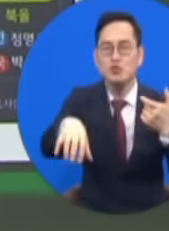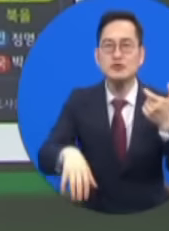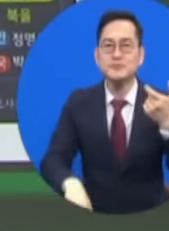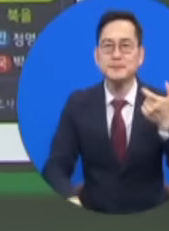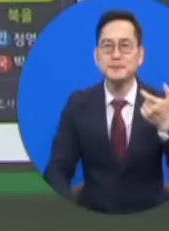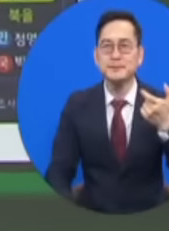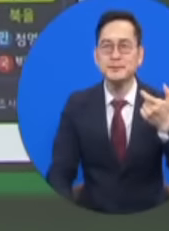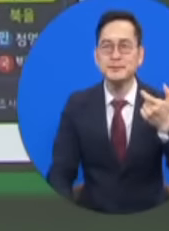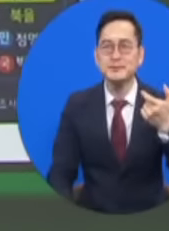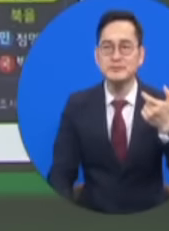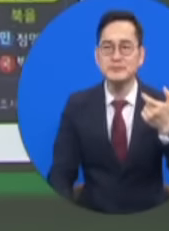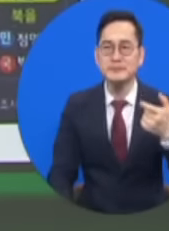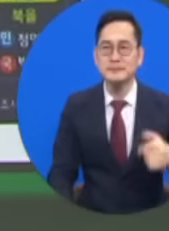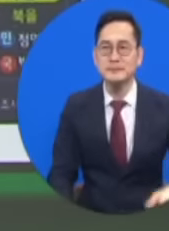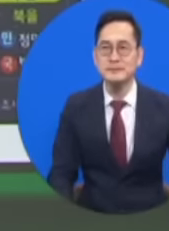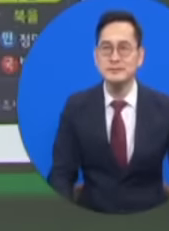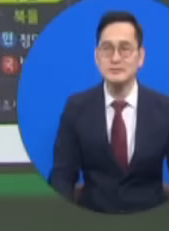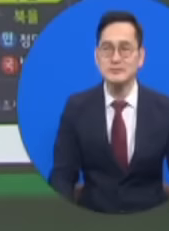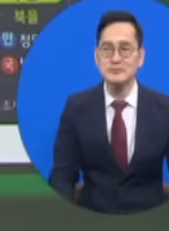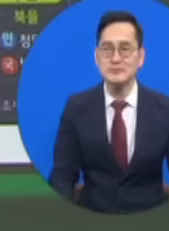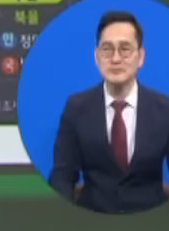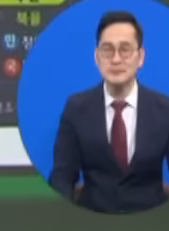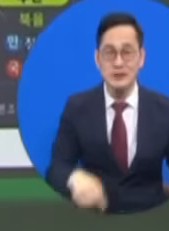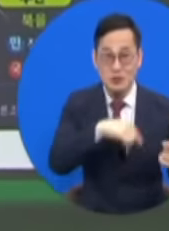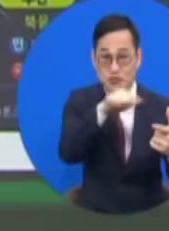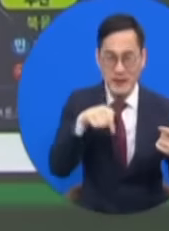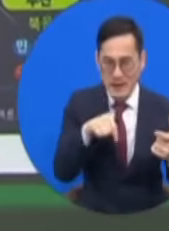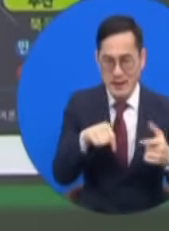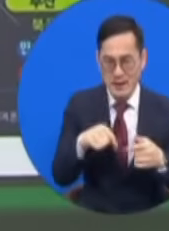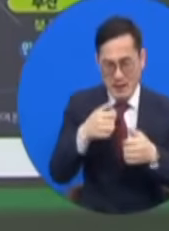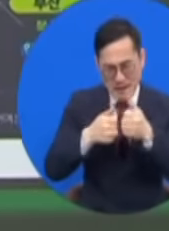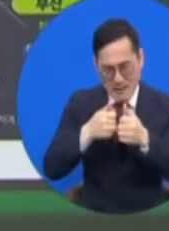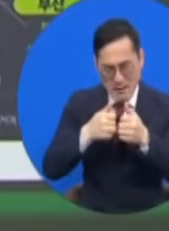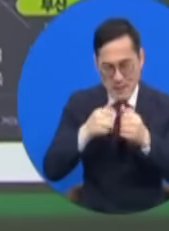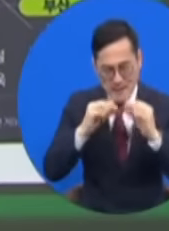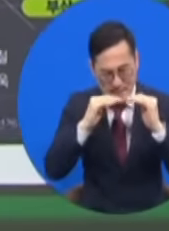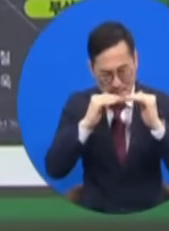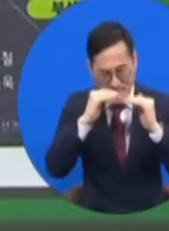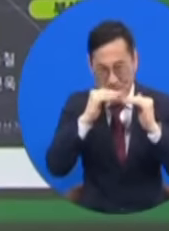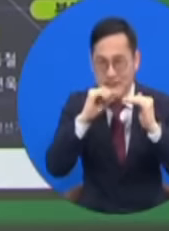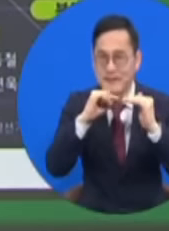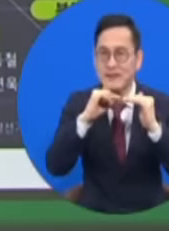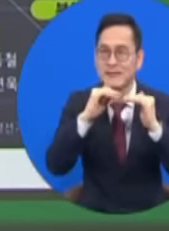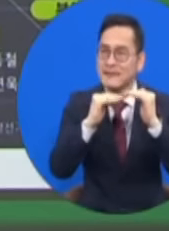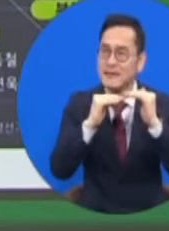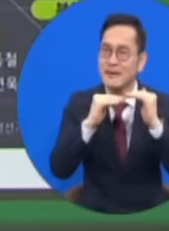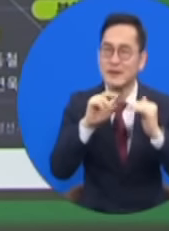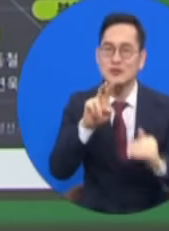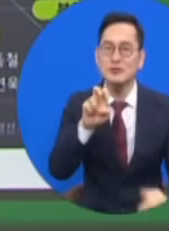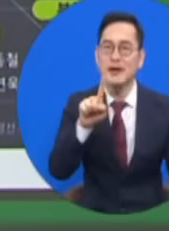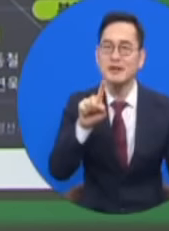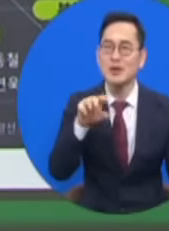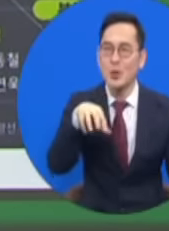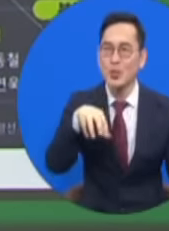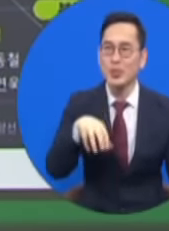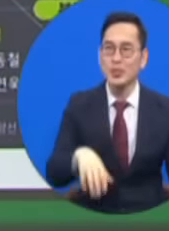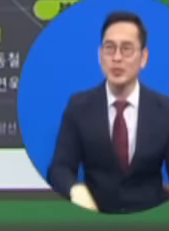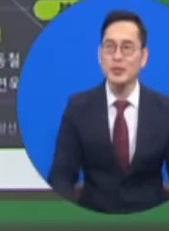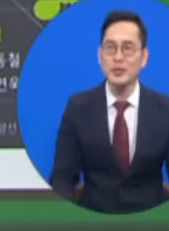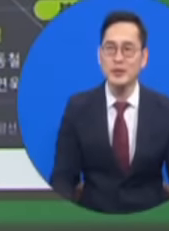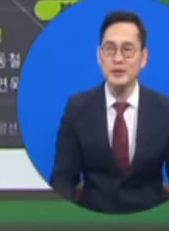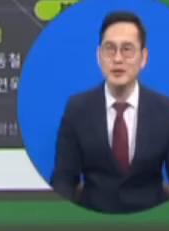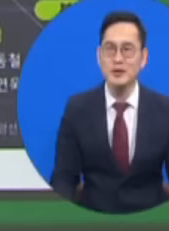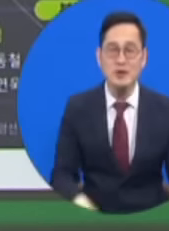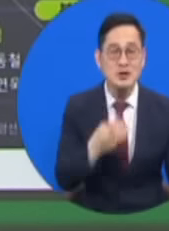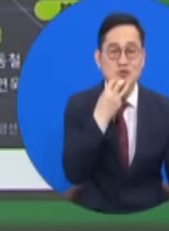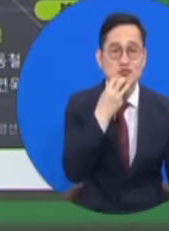중에서 초박빙 전국 21곳을 추렸고요. 수도권은 14곳, 용산이나 분당, 갑 등에 해당한다는 겁니다. 잠시